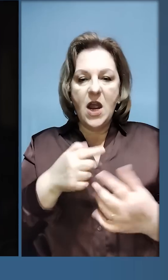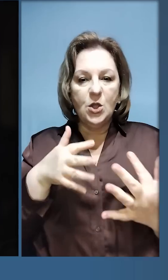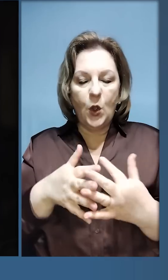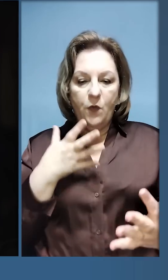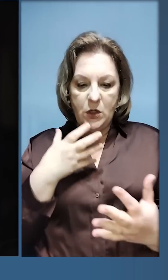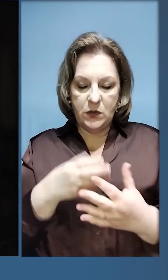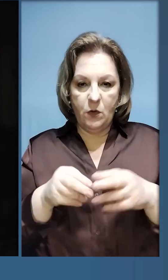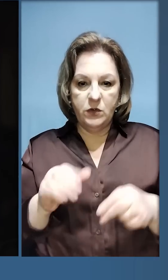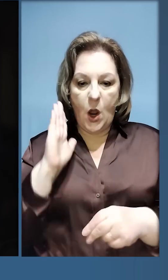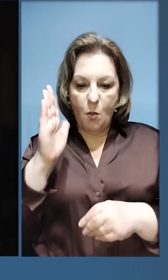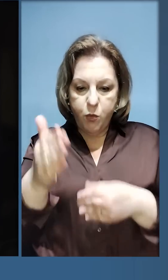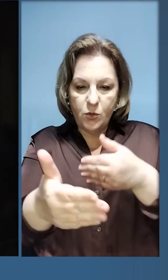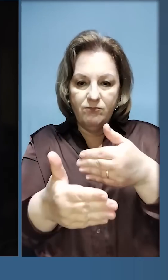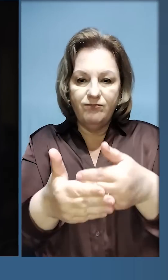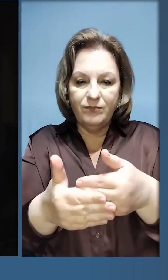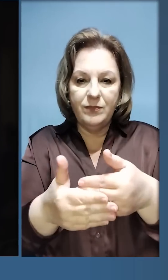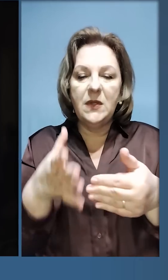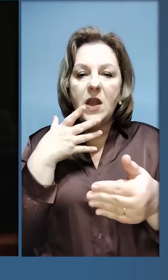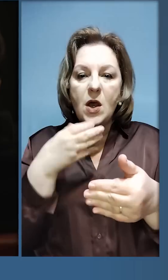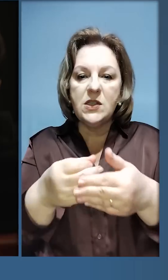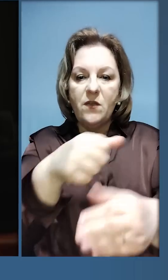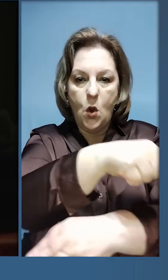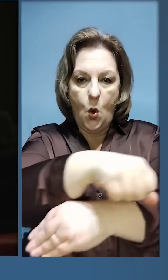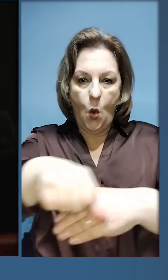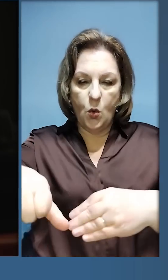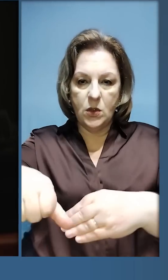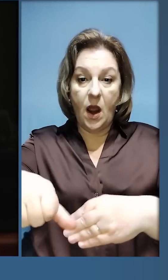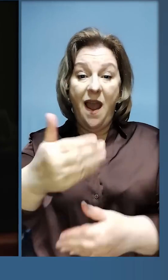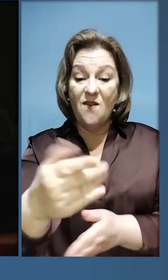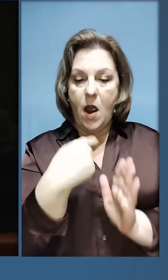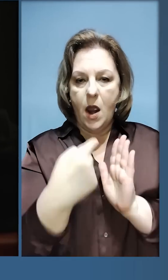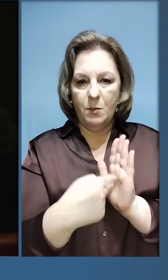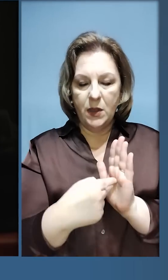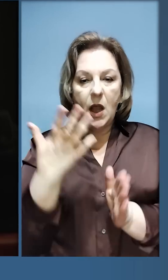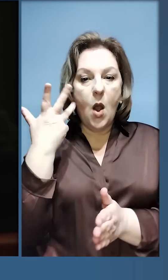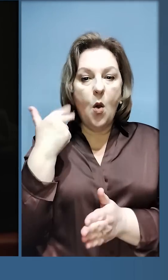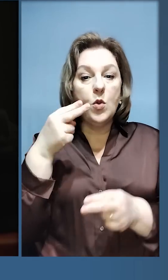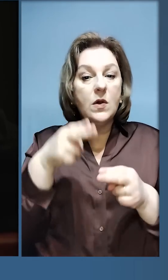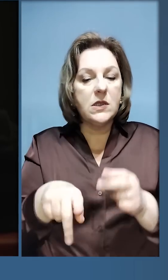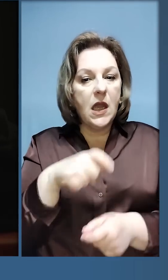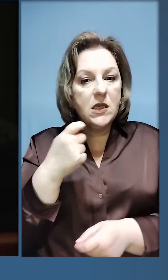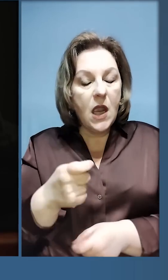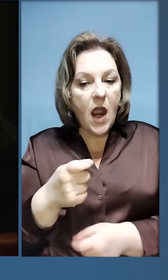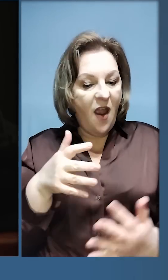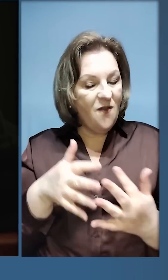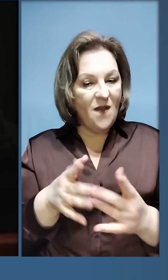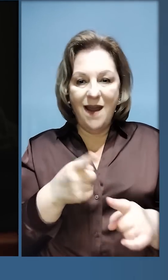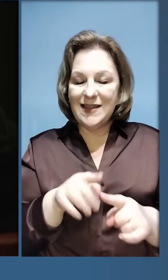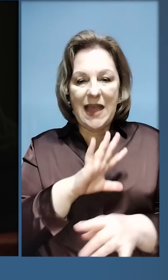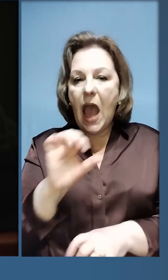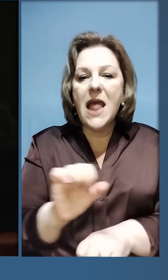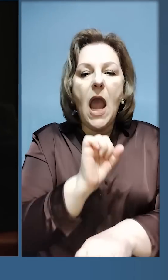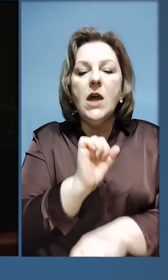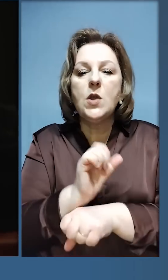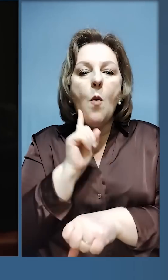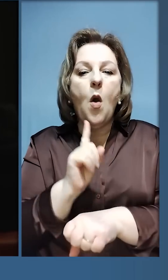свою землю і будемо на своїх кордонах. Тому на ваше питання, коли закінчиться війна, тож війна –